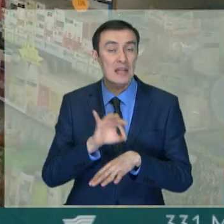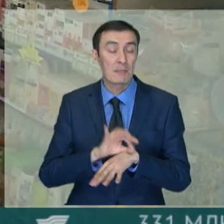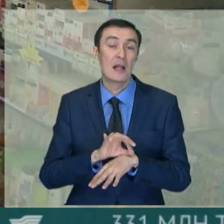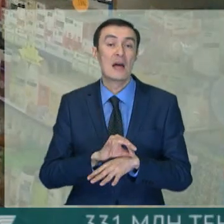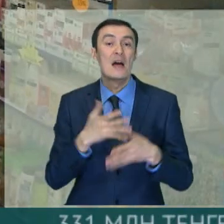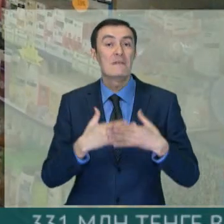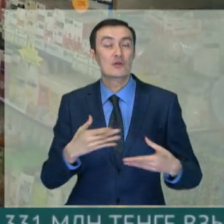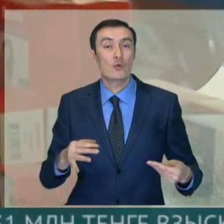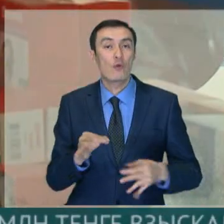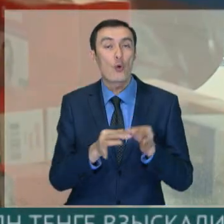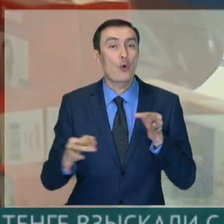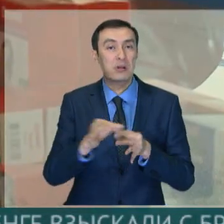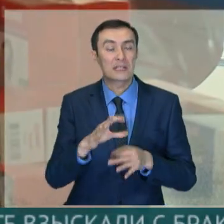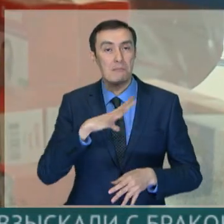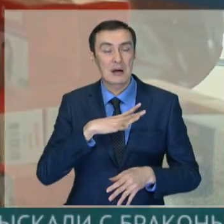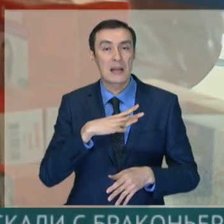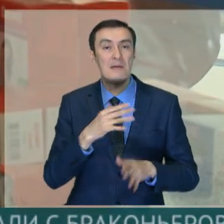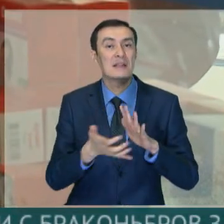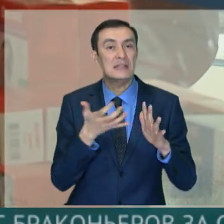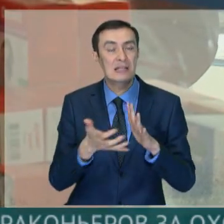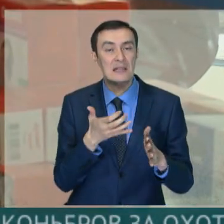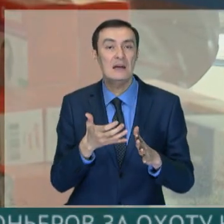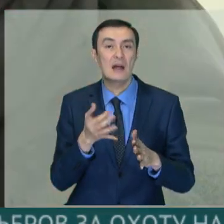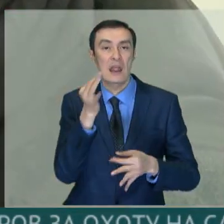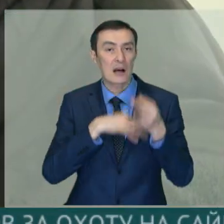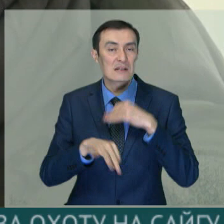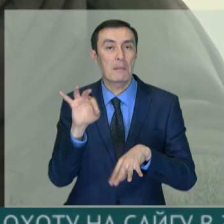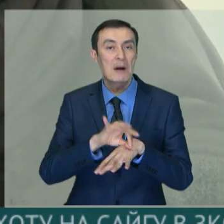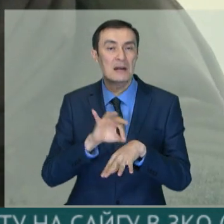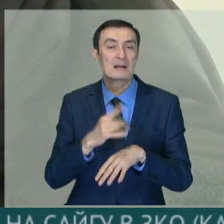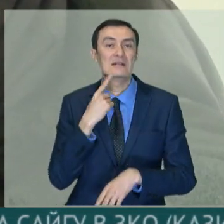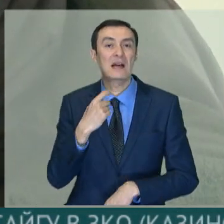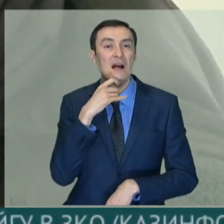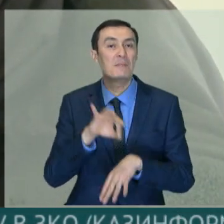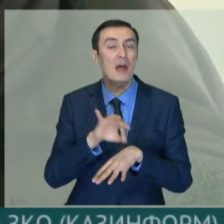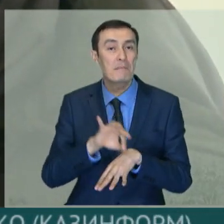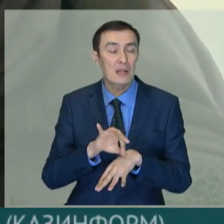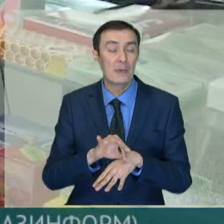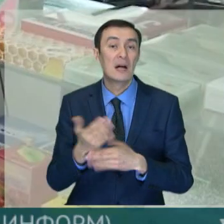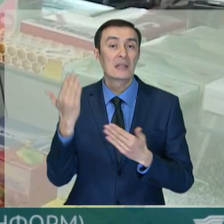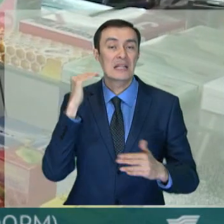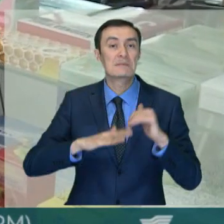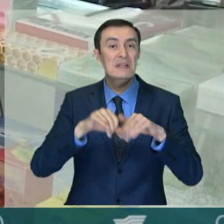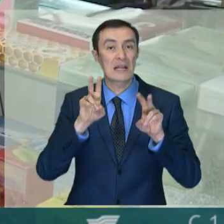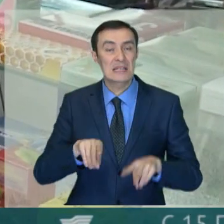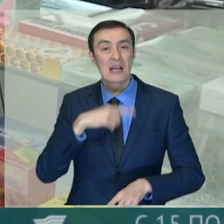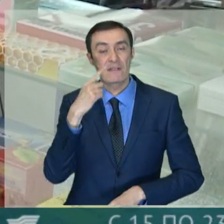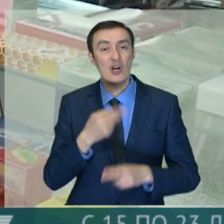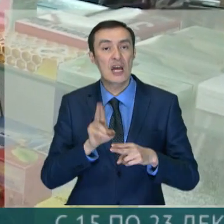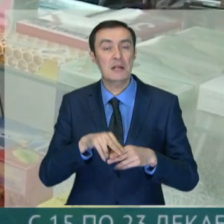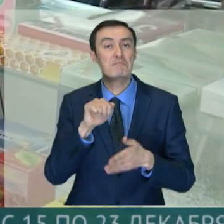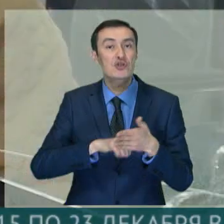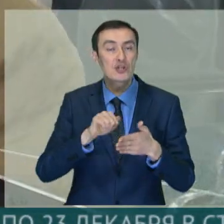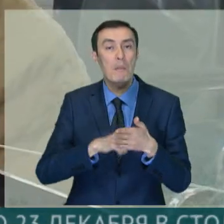заболеваниям. Весной в области были перебои с поставками препаратов для больных с сахарным диабетом. Тогда специалисты объяснили это